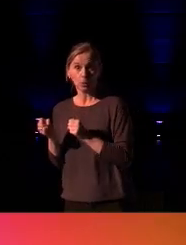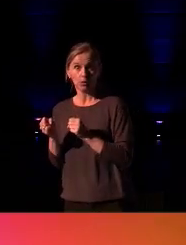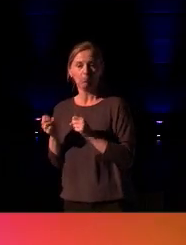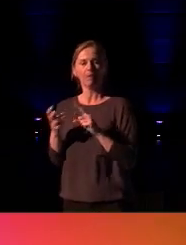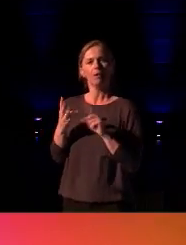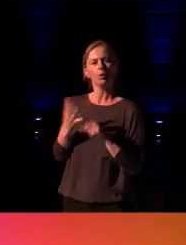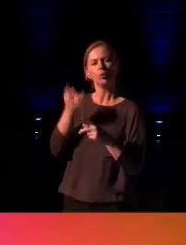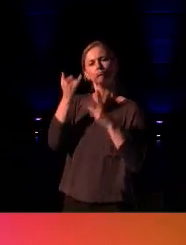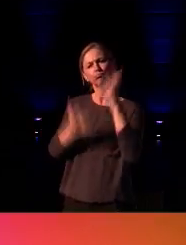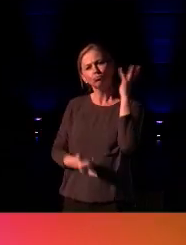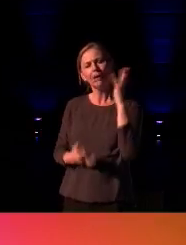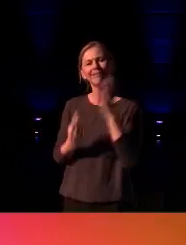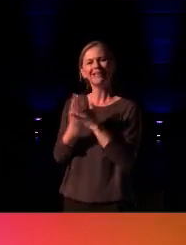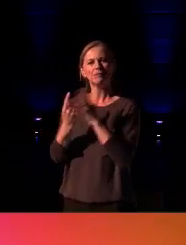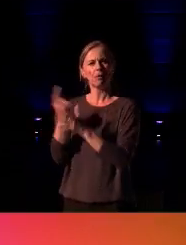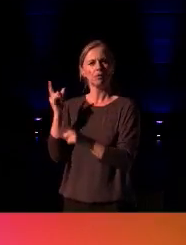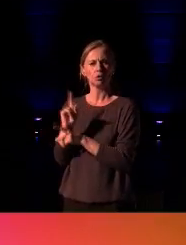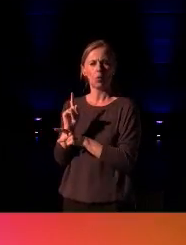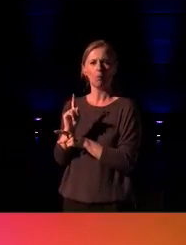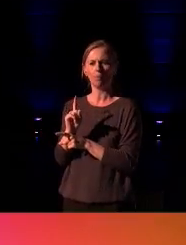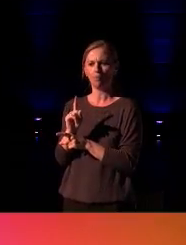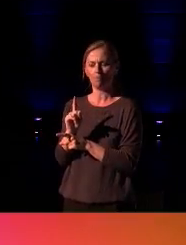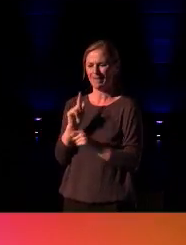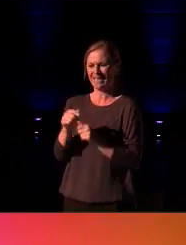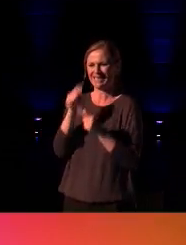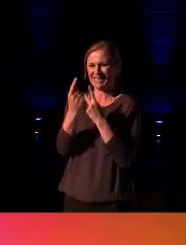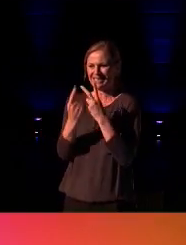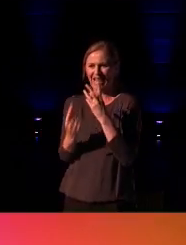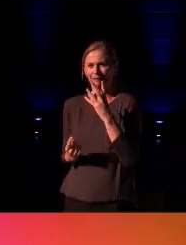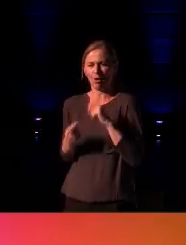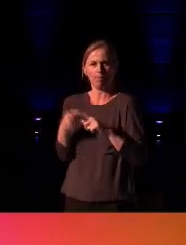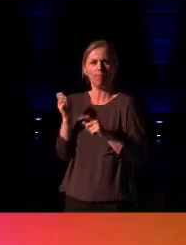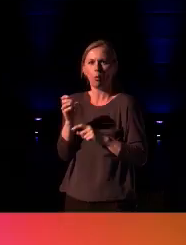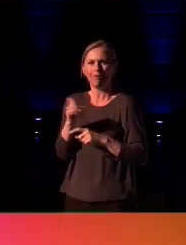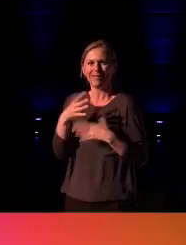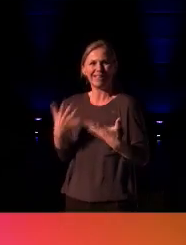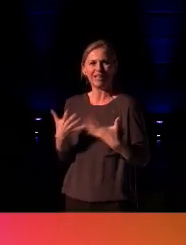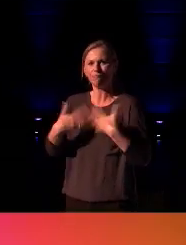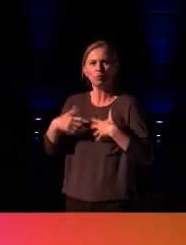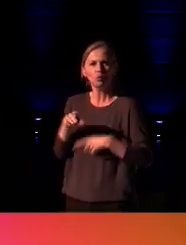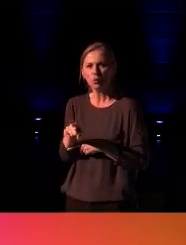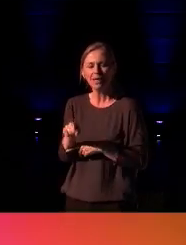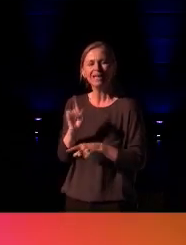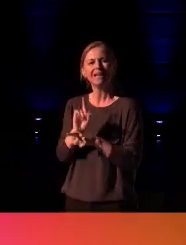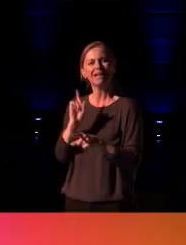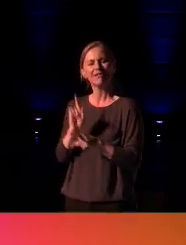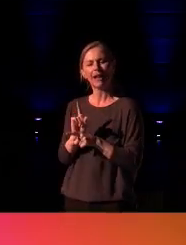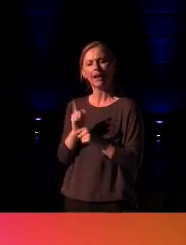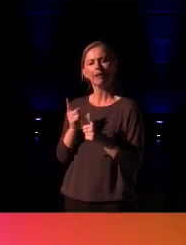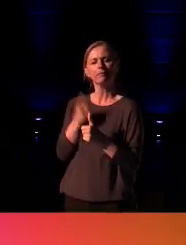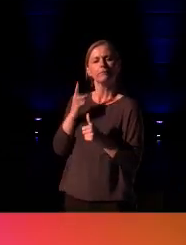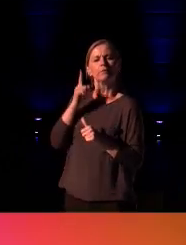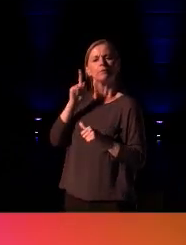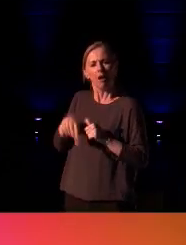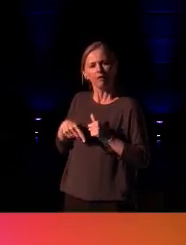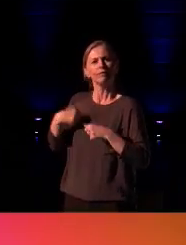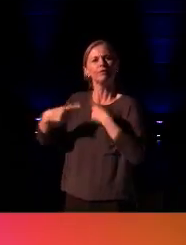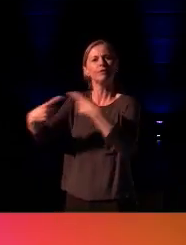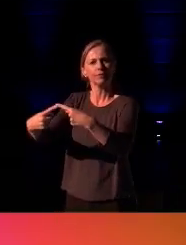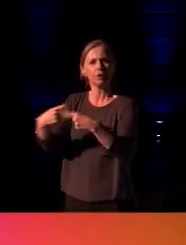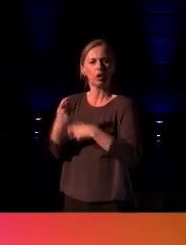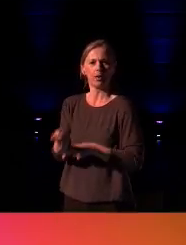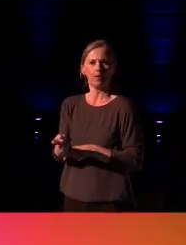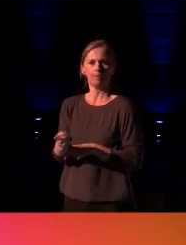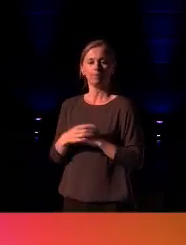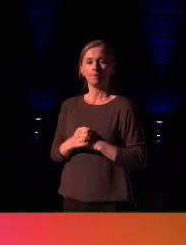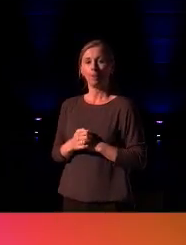rekke tilstander som kanskje i seg selv ikke påvirker funksjonen, men som potensielt kan gjøre det.